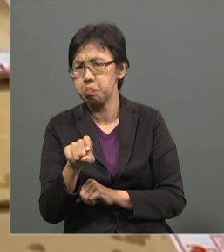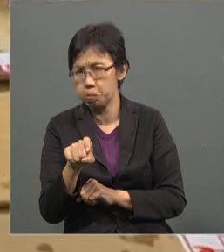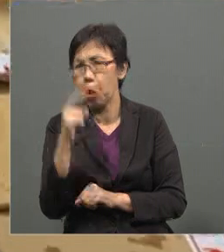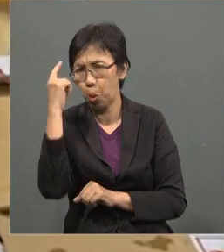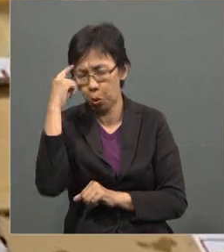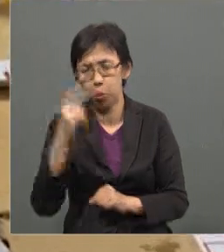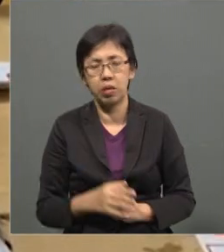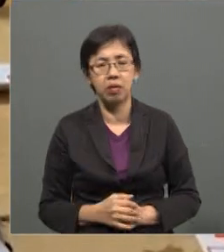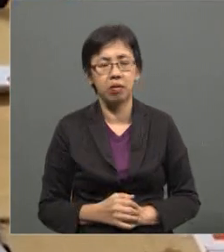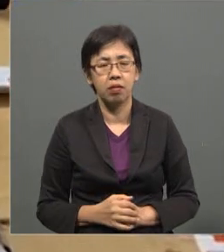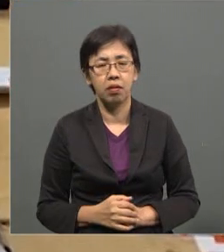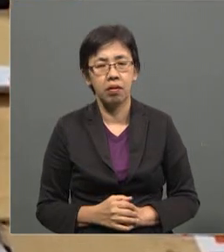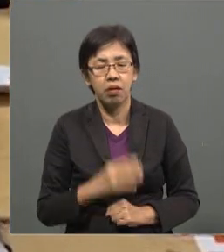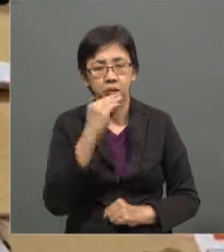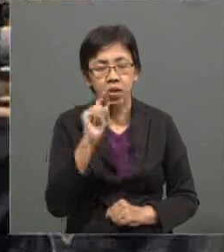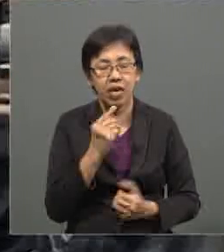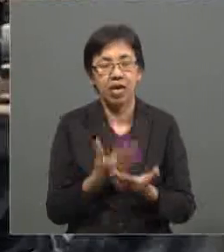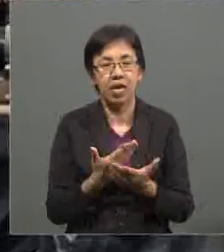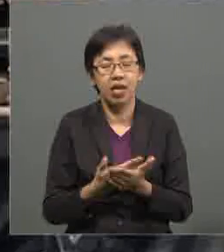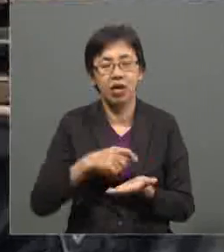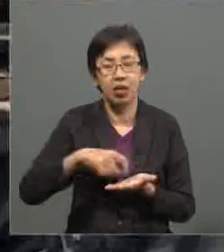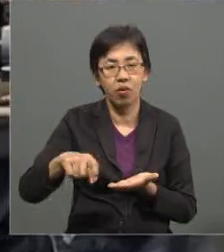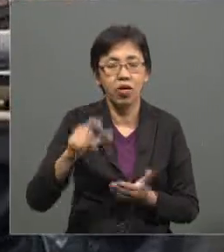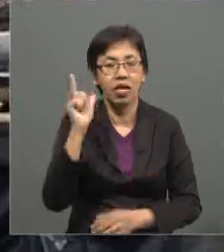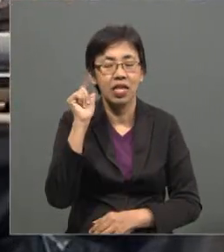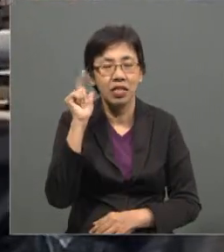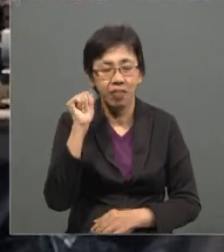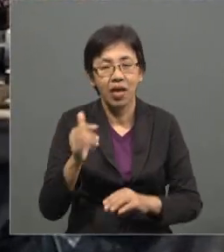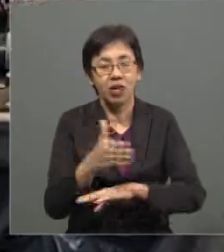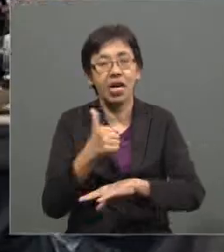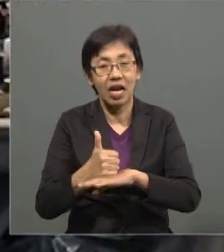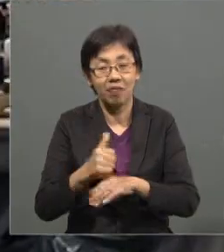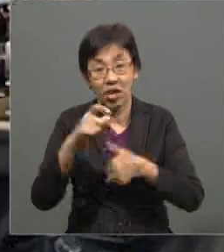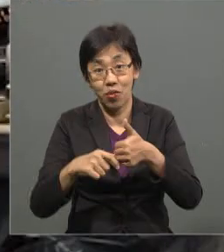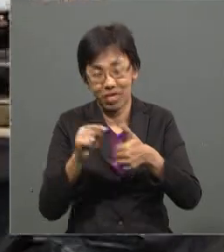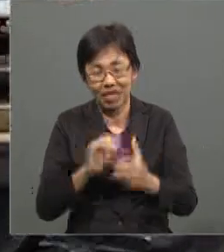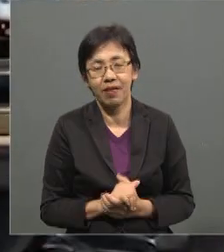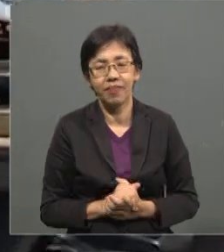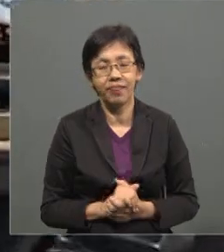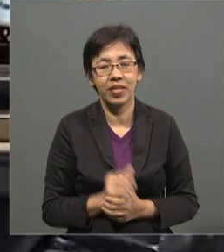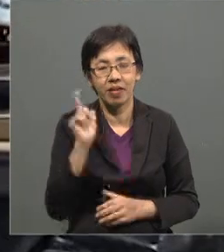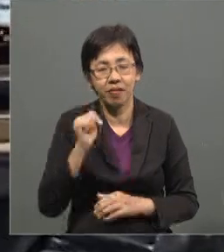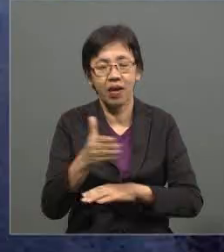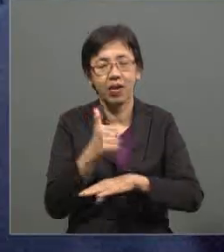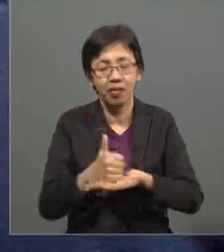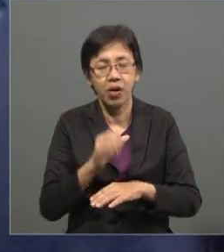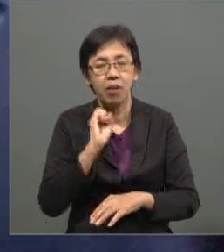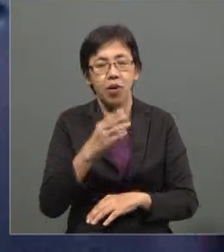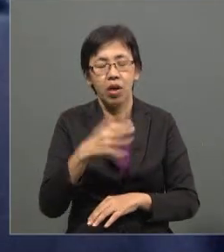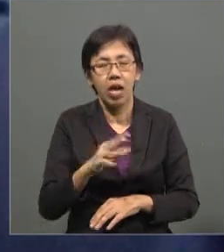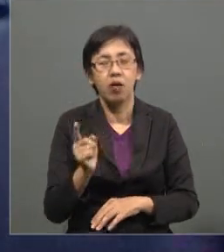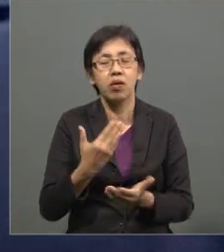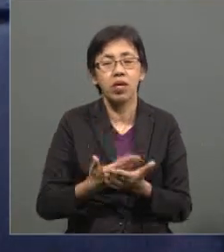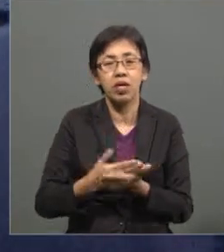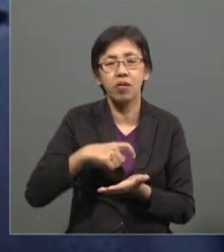ครับทีเมื่อสักครู่มีพูดถึงเรื่องของเงินที่โอนไปที่แม่ของนักการเมืองคนหนึ่งซึ่งก่อนหน้านี้เขาก็ยืนยันใช่ไหมว่าเขาเป็นการ